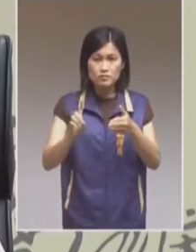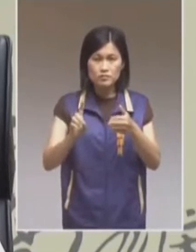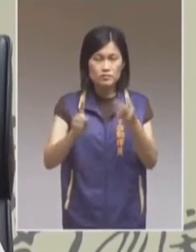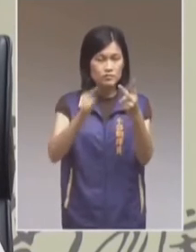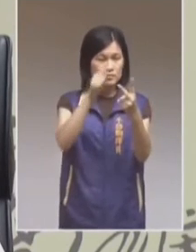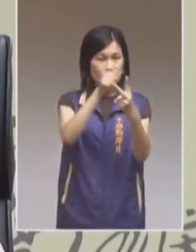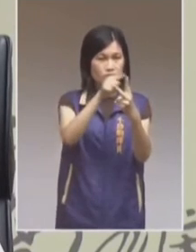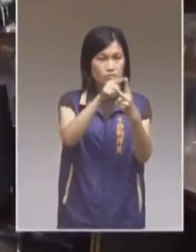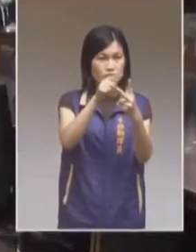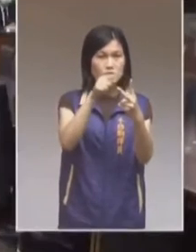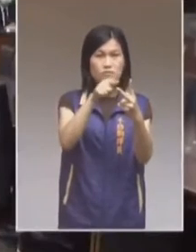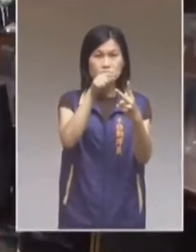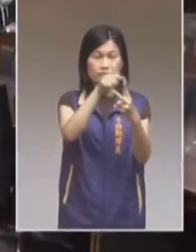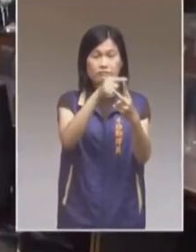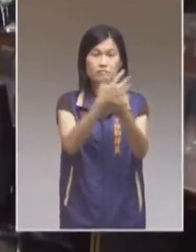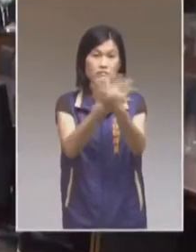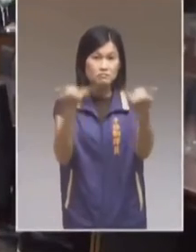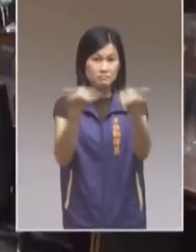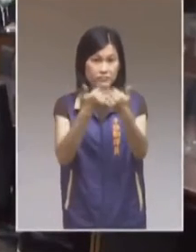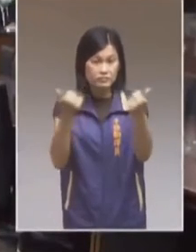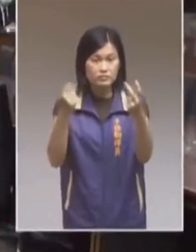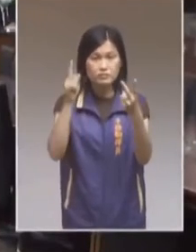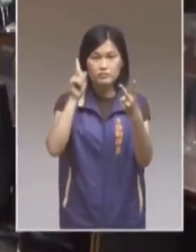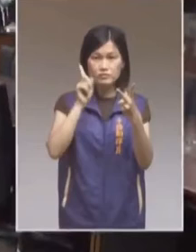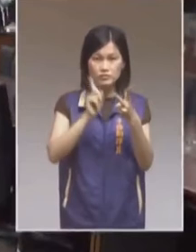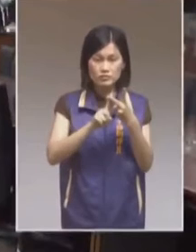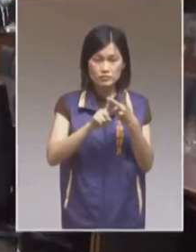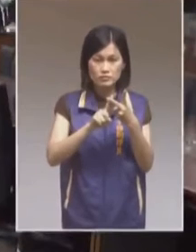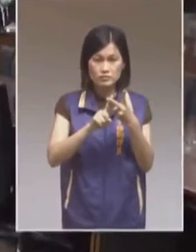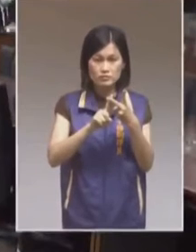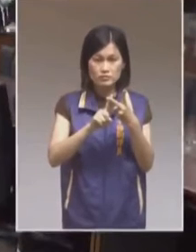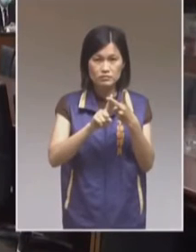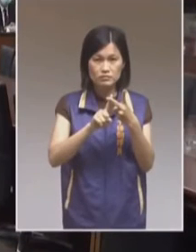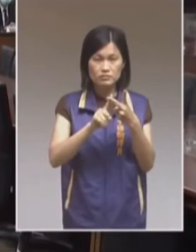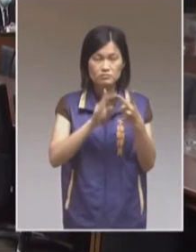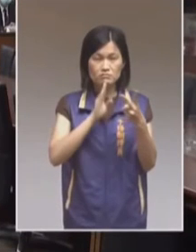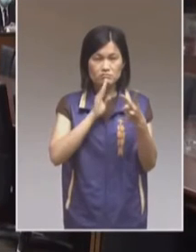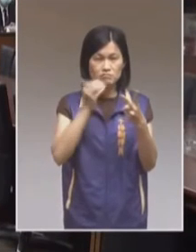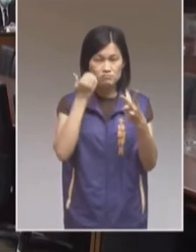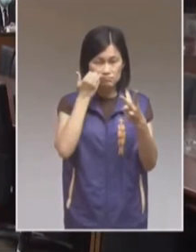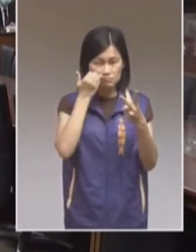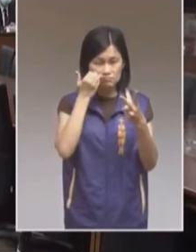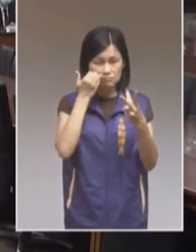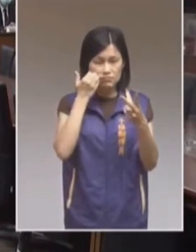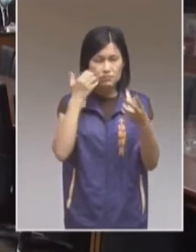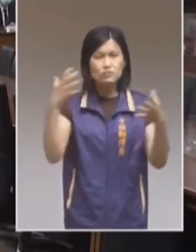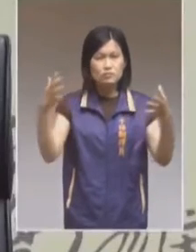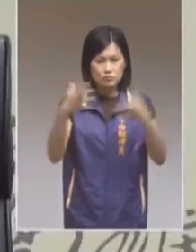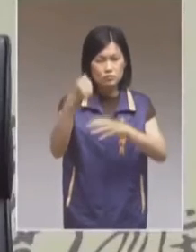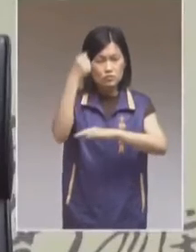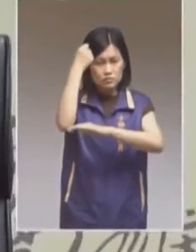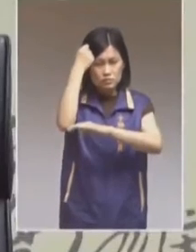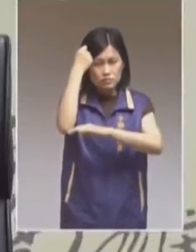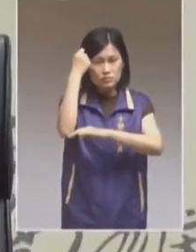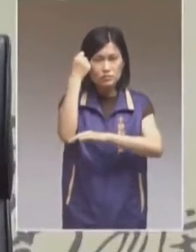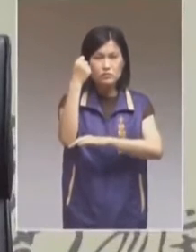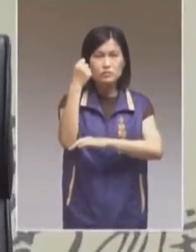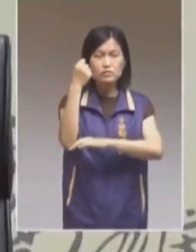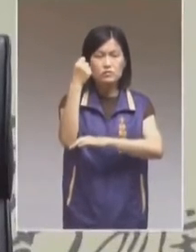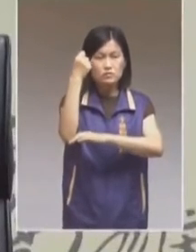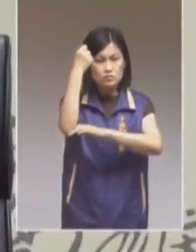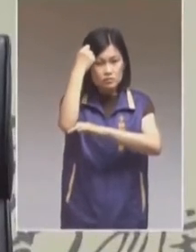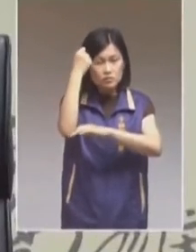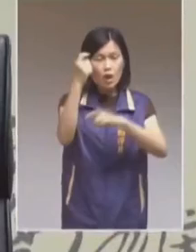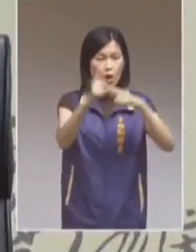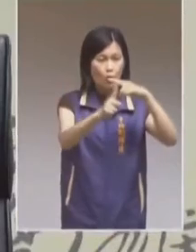是一个学生，那另外一个是一个同住家人的一位我